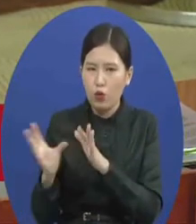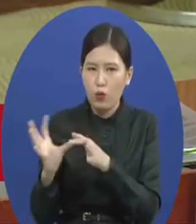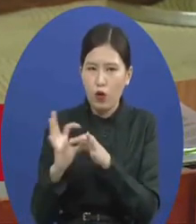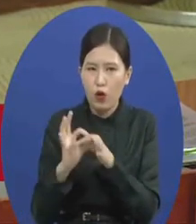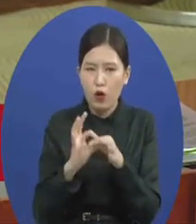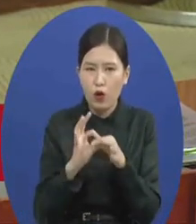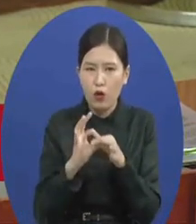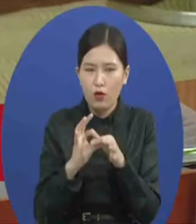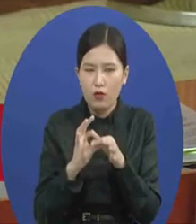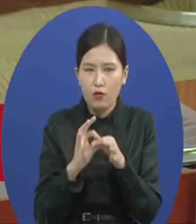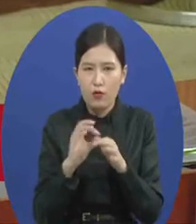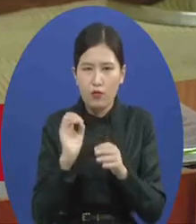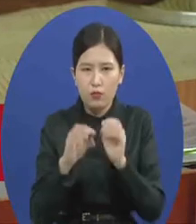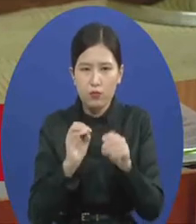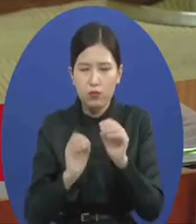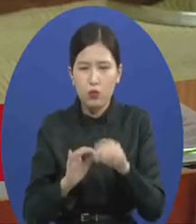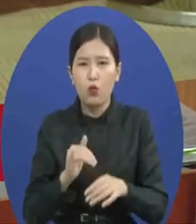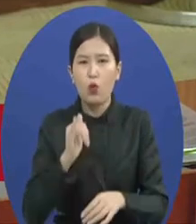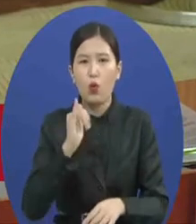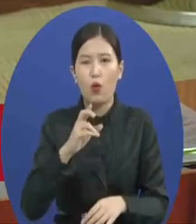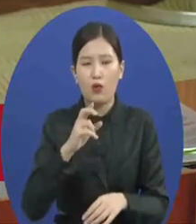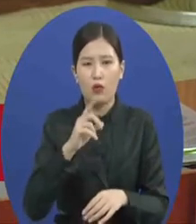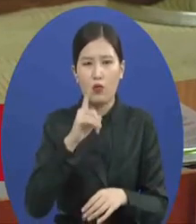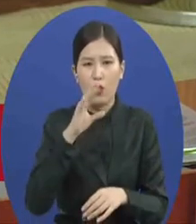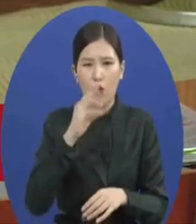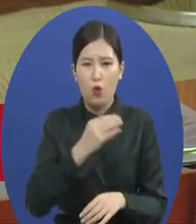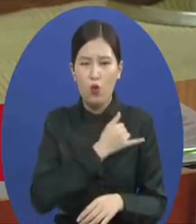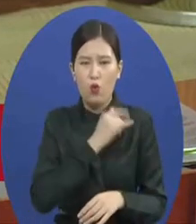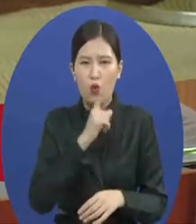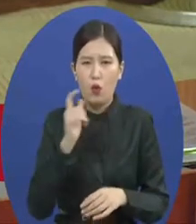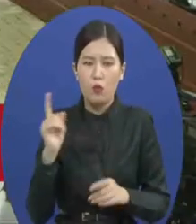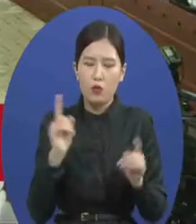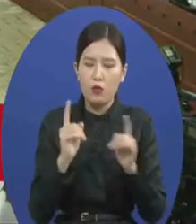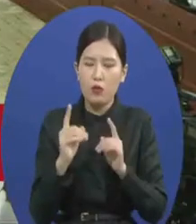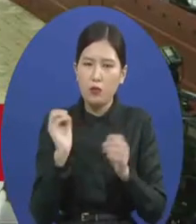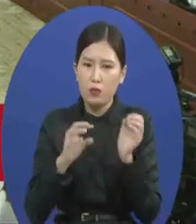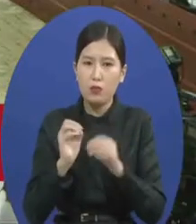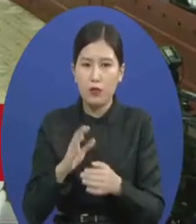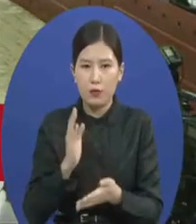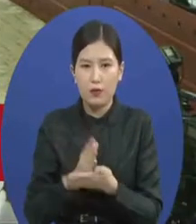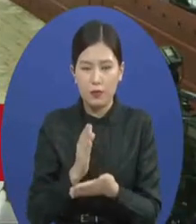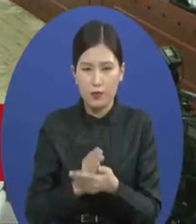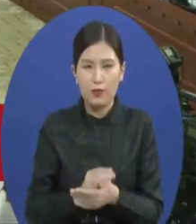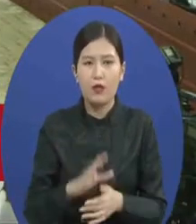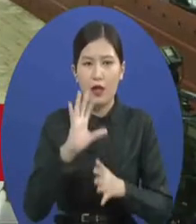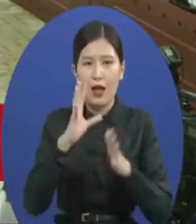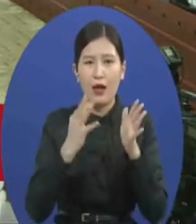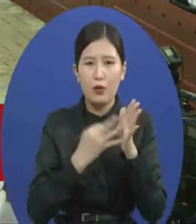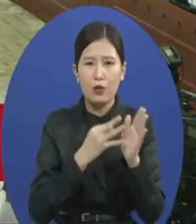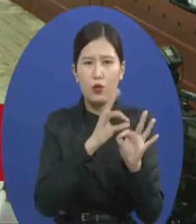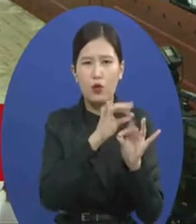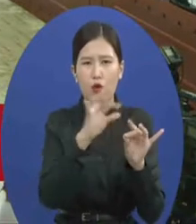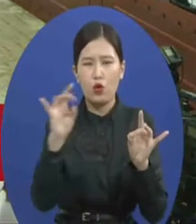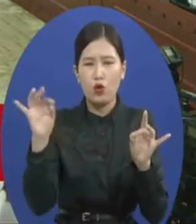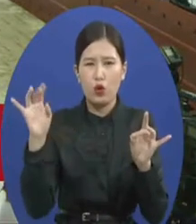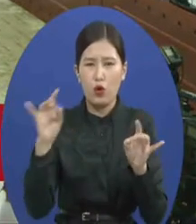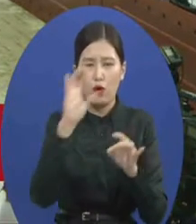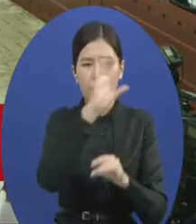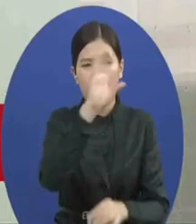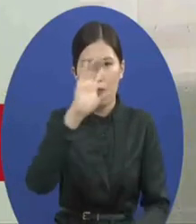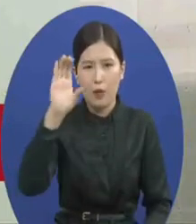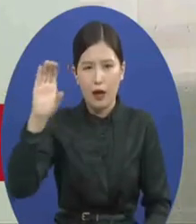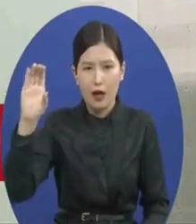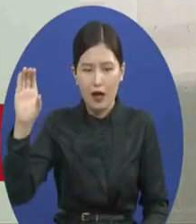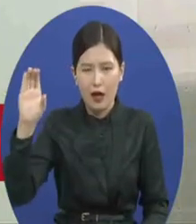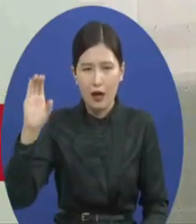өгөхөөр хотын удирдлагууд бол зохицуулт хийсэн байгаа гэдгээ. Одоо 18 төрлийн үйлдвэрлэл үйлчилгээний газар